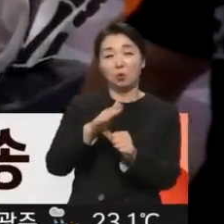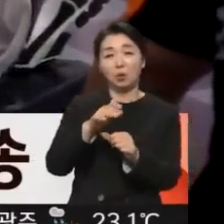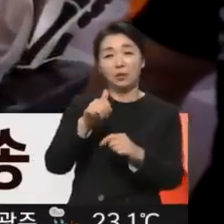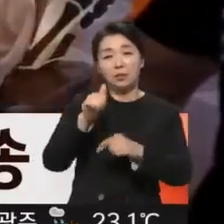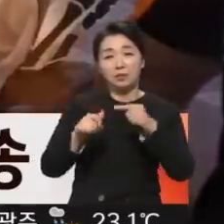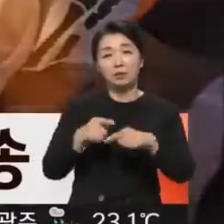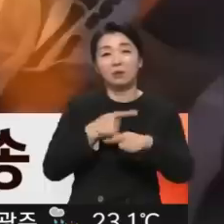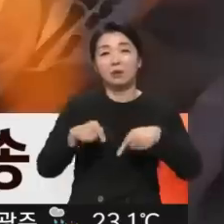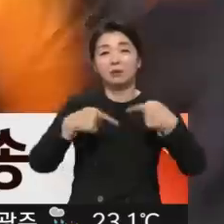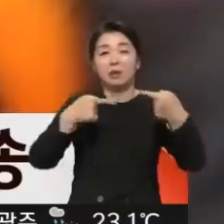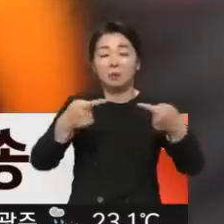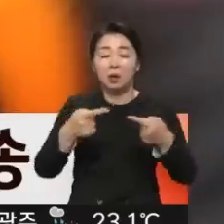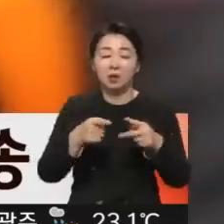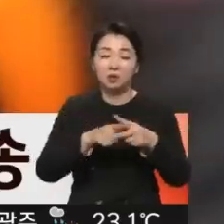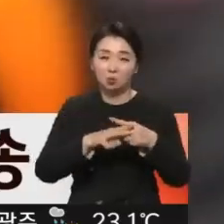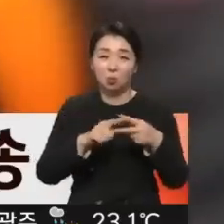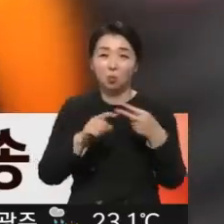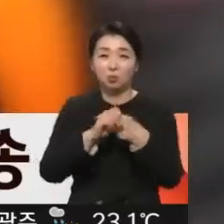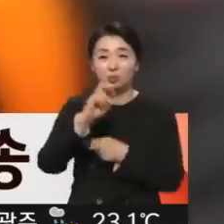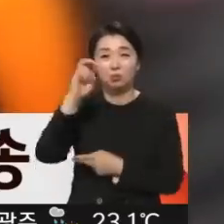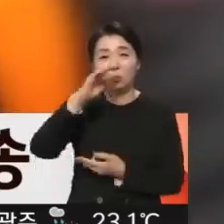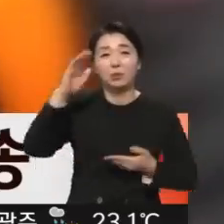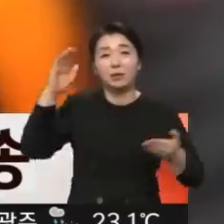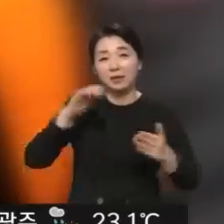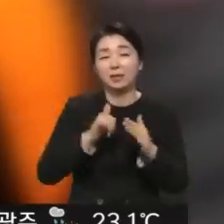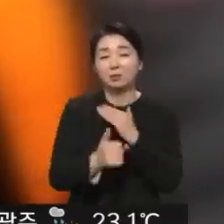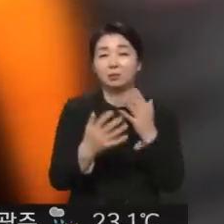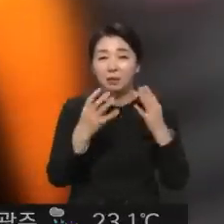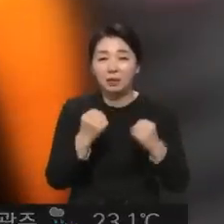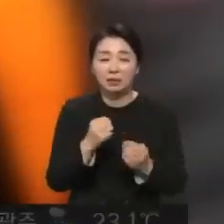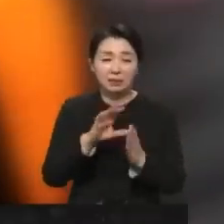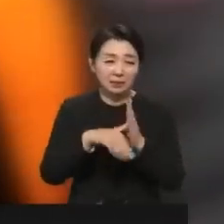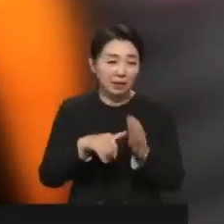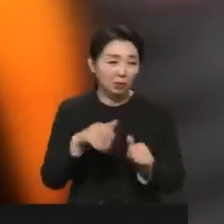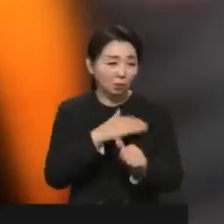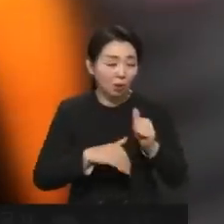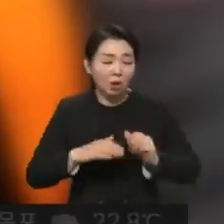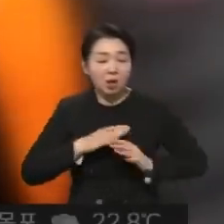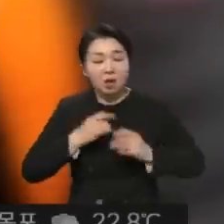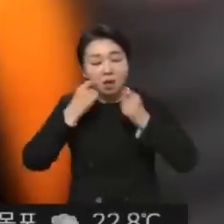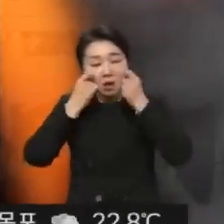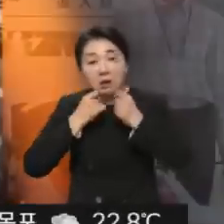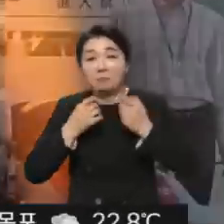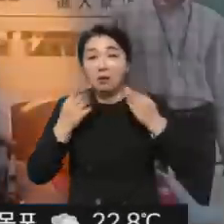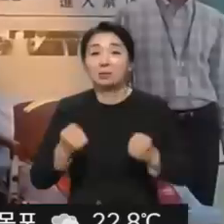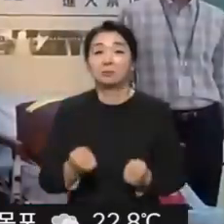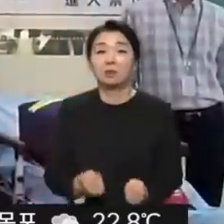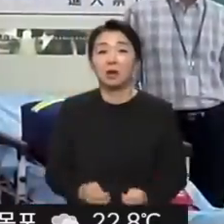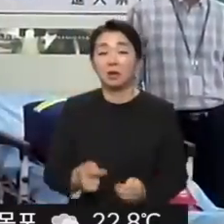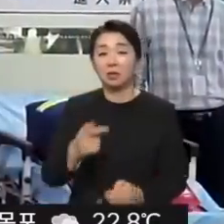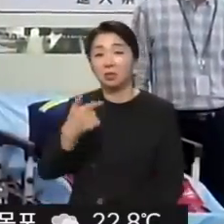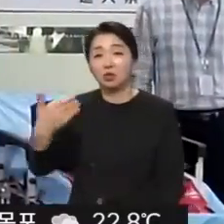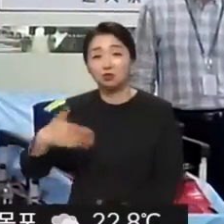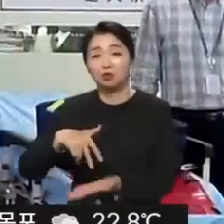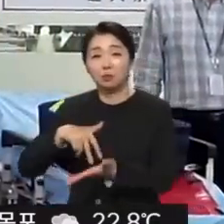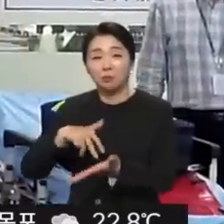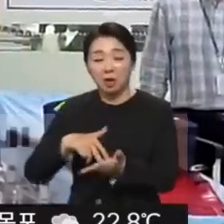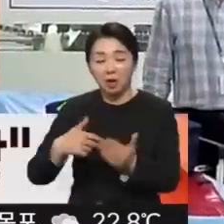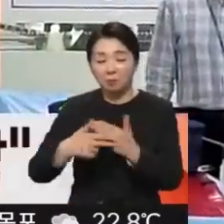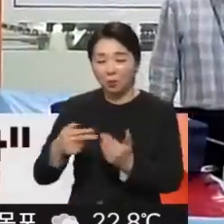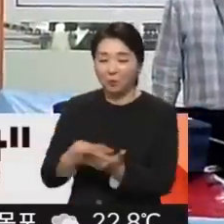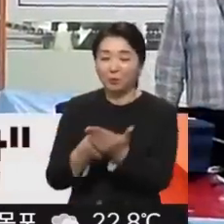선수들이 많았습니다. 당시 상황에 놀라서 울음을 터뜨리는 이들이 많았다고 합니다. 소방당국은 병원으로 이송된 승객들은